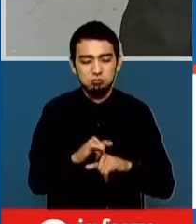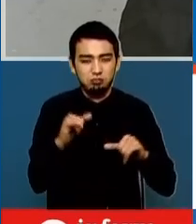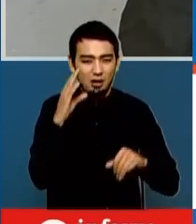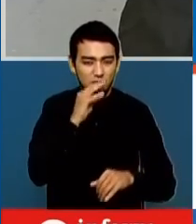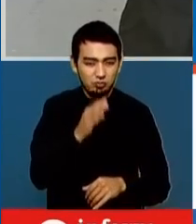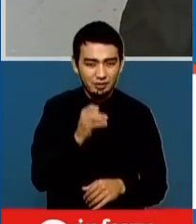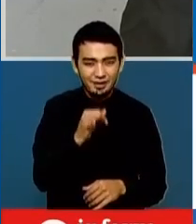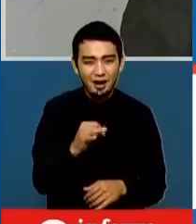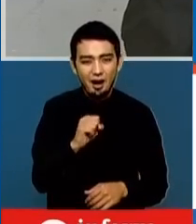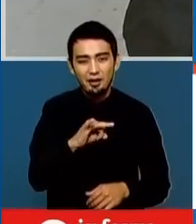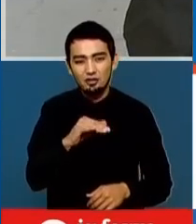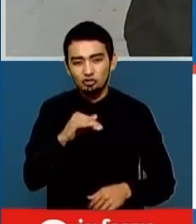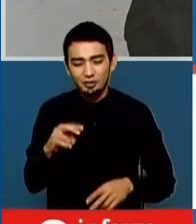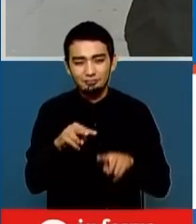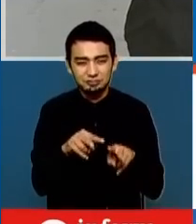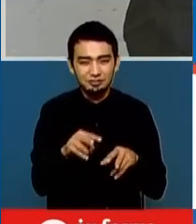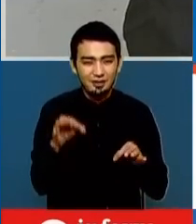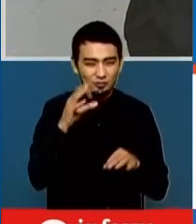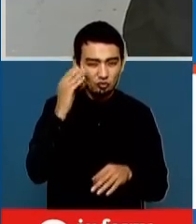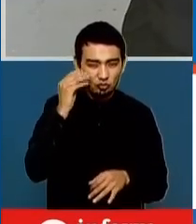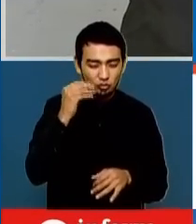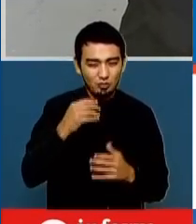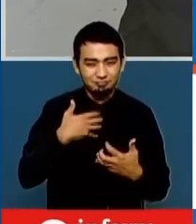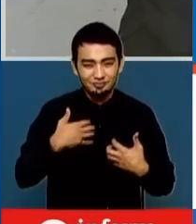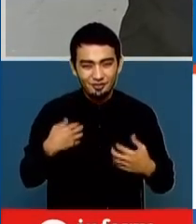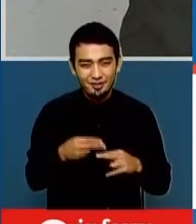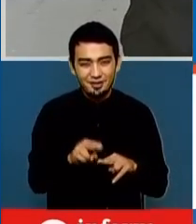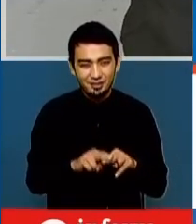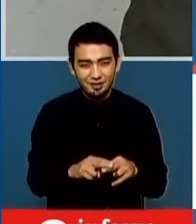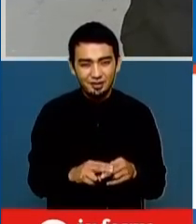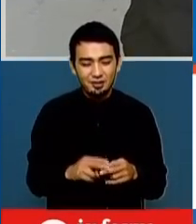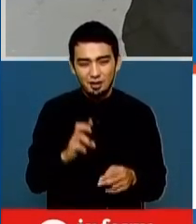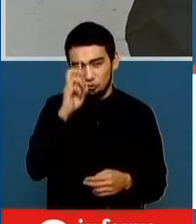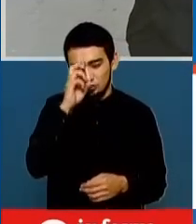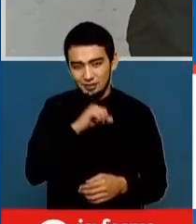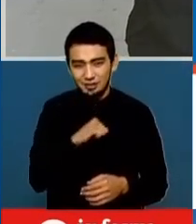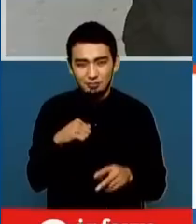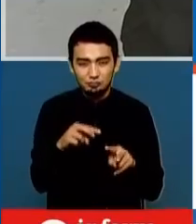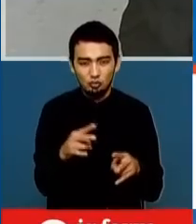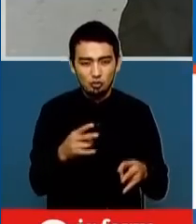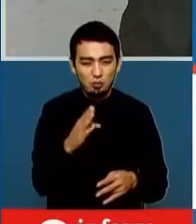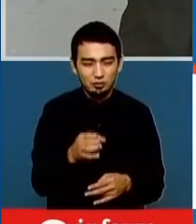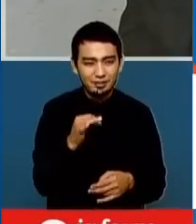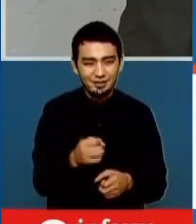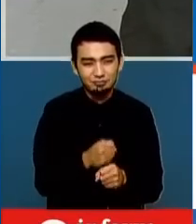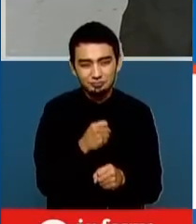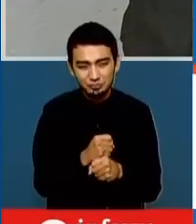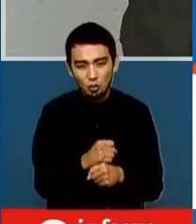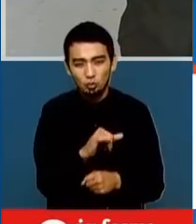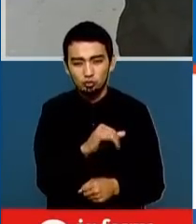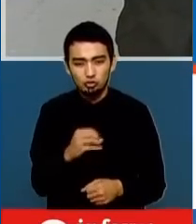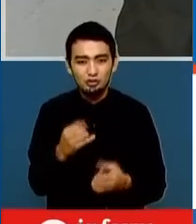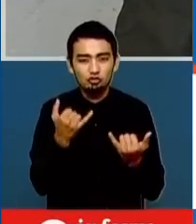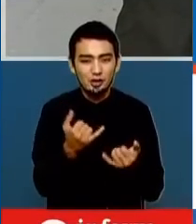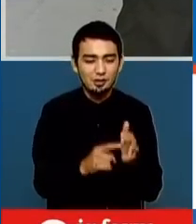Шамшидин также считает, что регулированием числа степных антилоп должно заниматься государство. А меры предпринимать надо уже